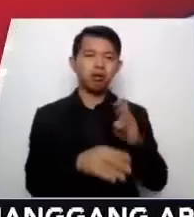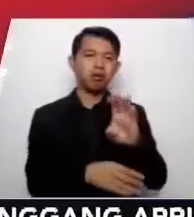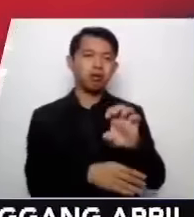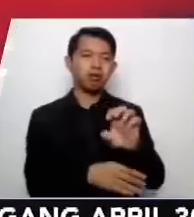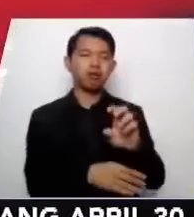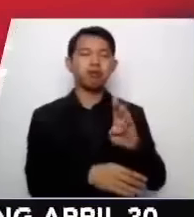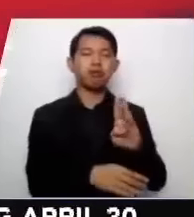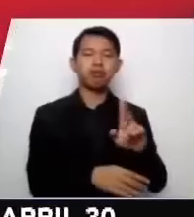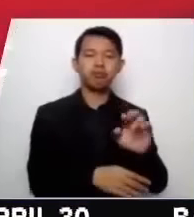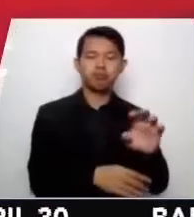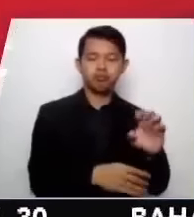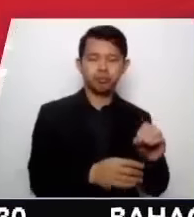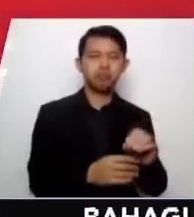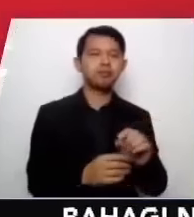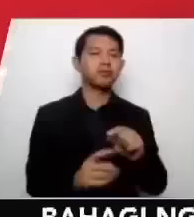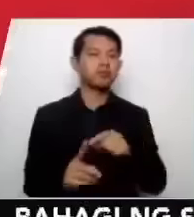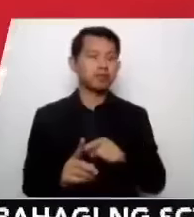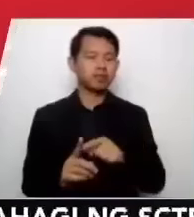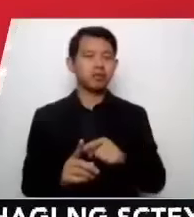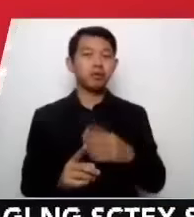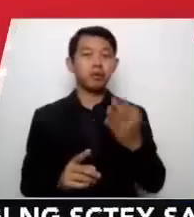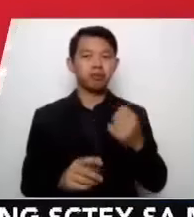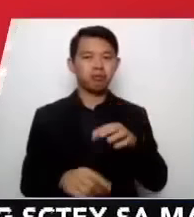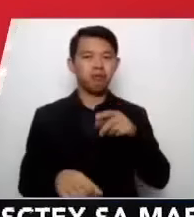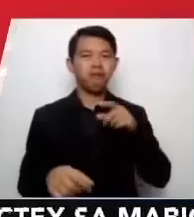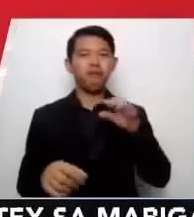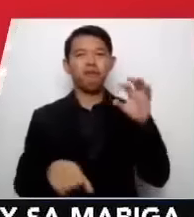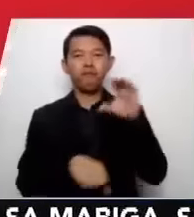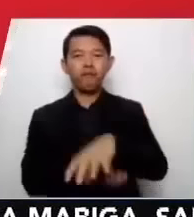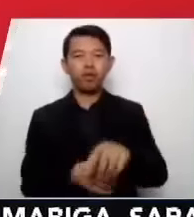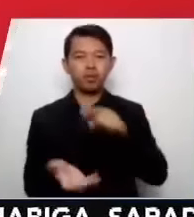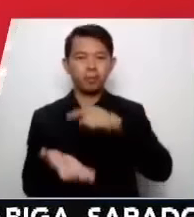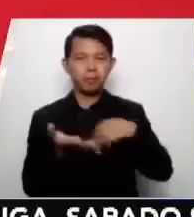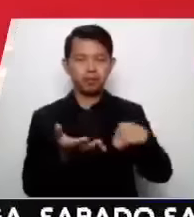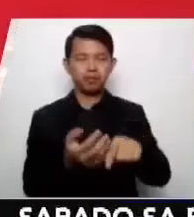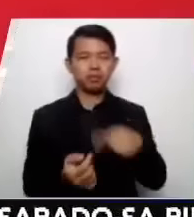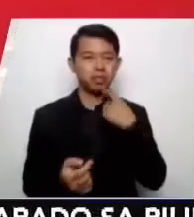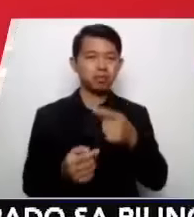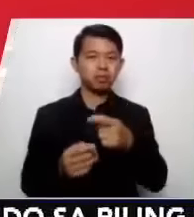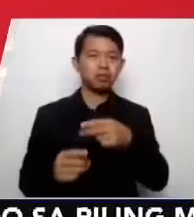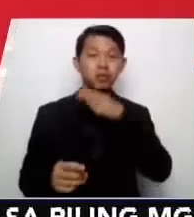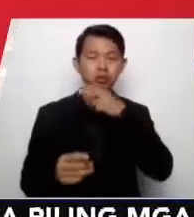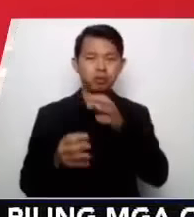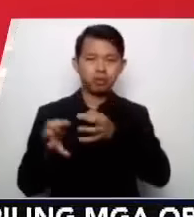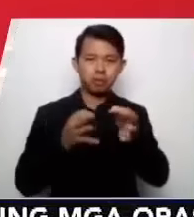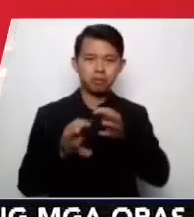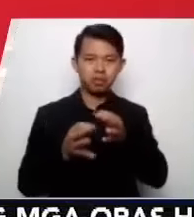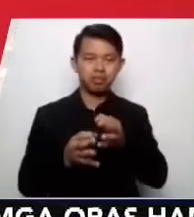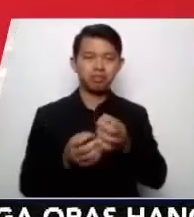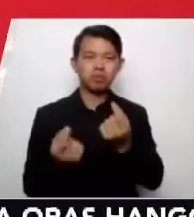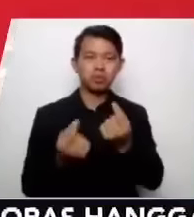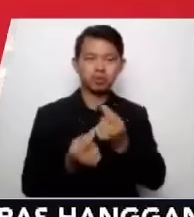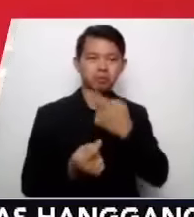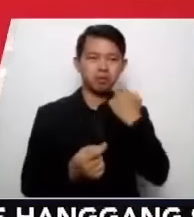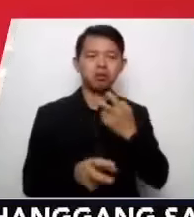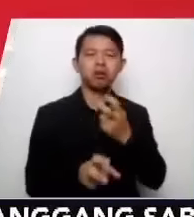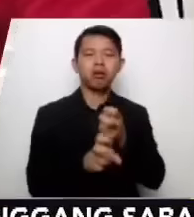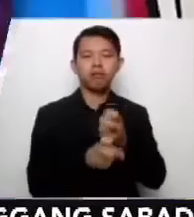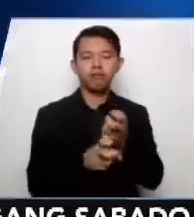kinikilan paliwanag ng suspect na gawa niya ang krimen dahil sa hirap daw ng buhay may unang balita si Nico